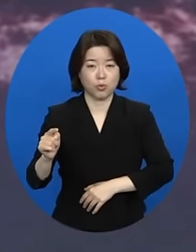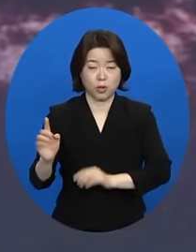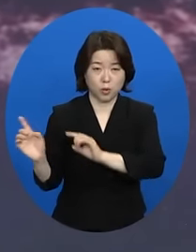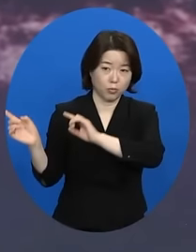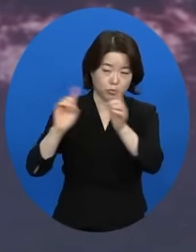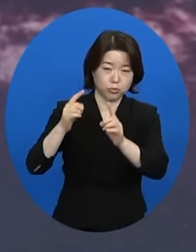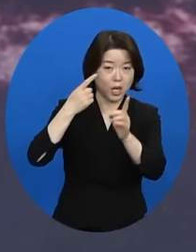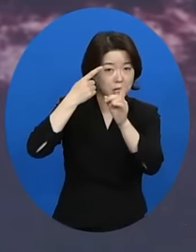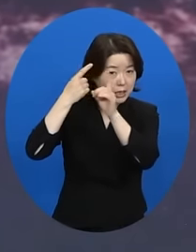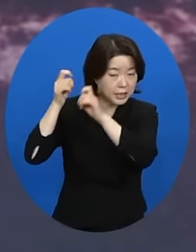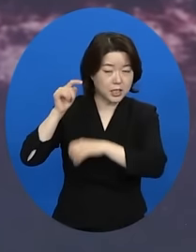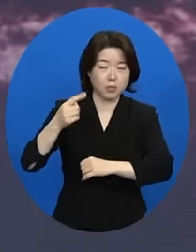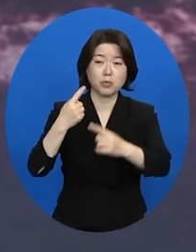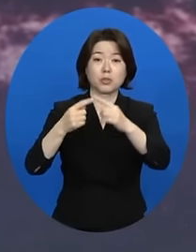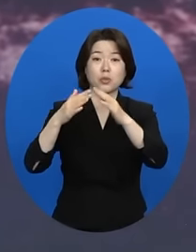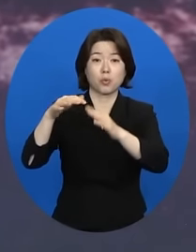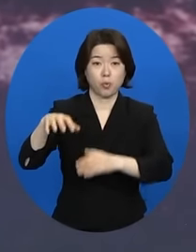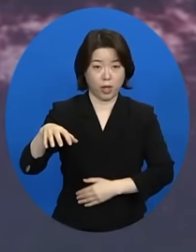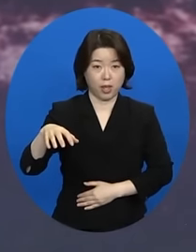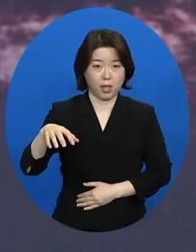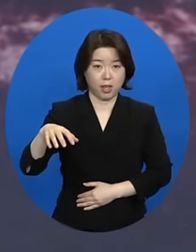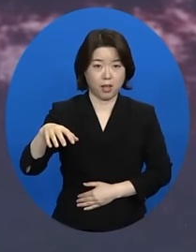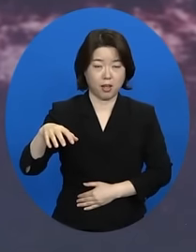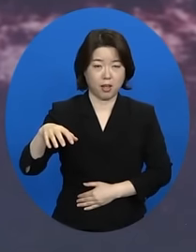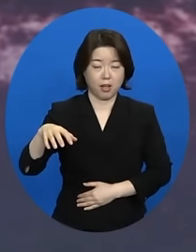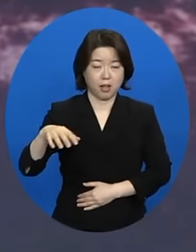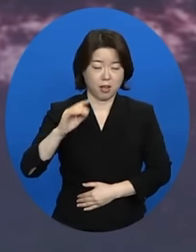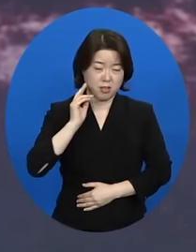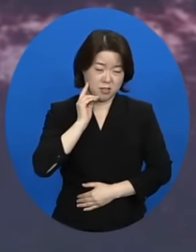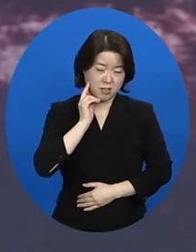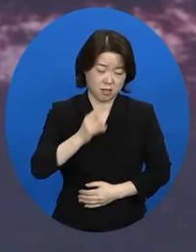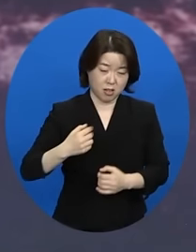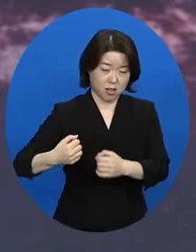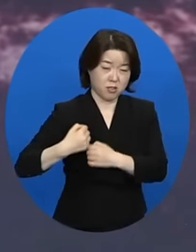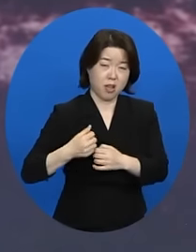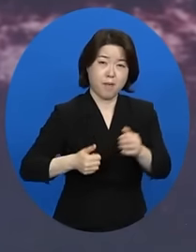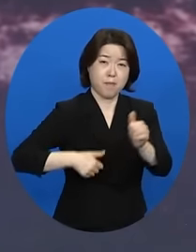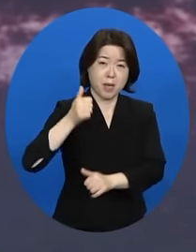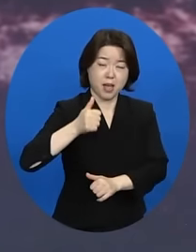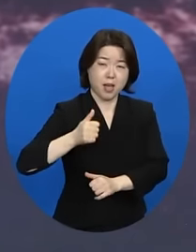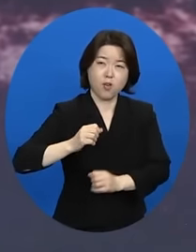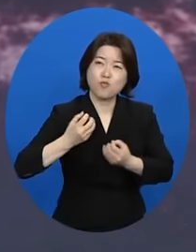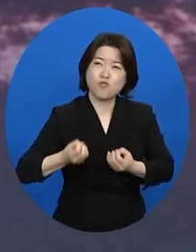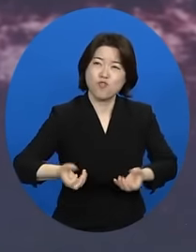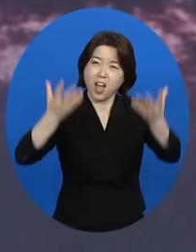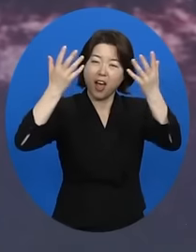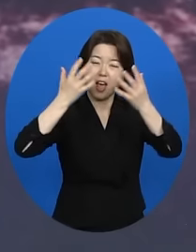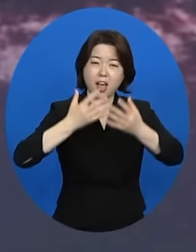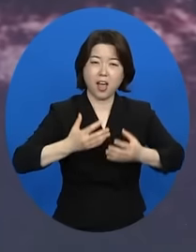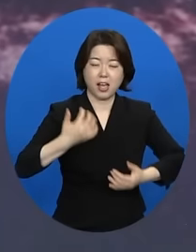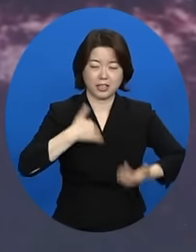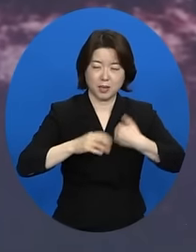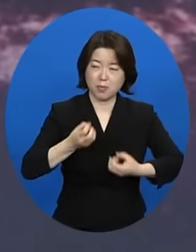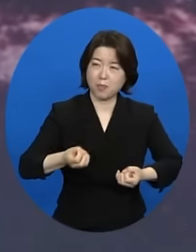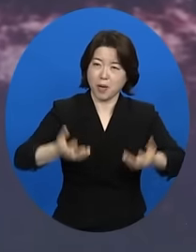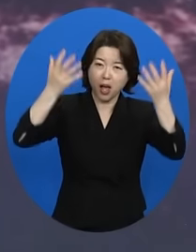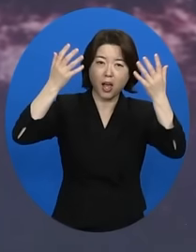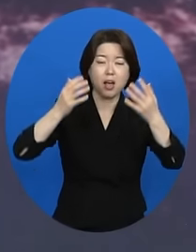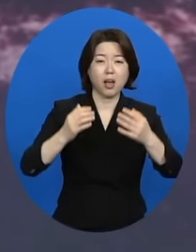부활을 기념하는 그 교회에서 잔혹한 군사적인 승리를 축하하는 기쁨의 찬양과